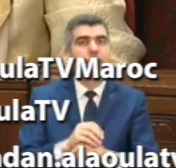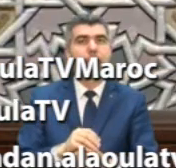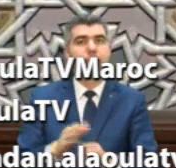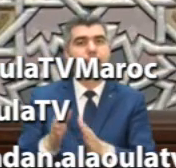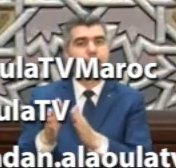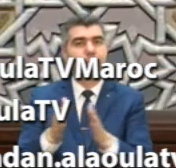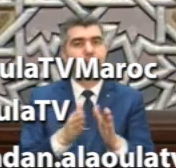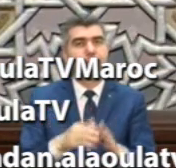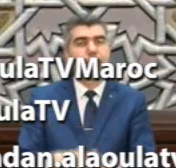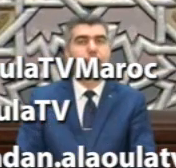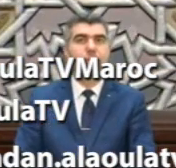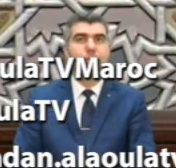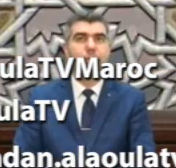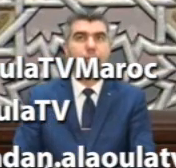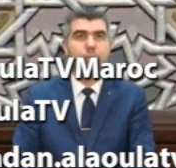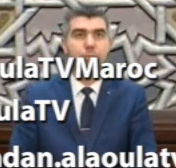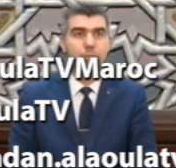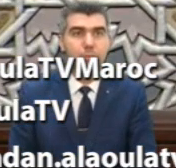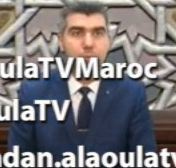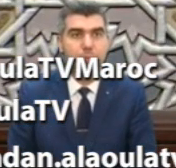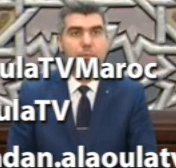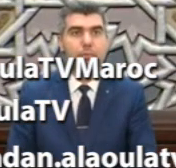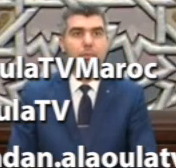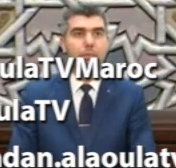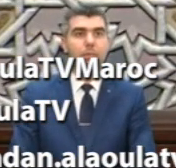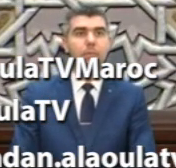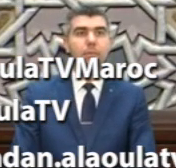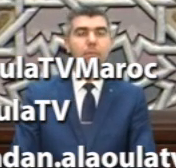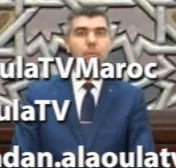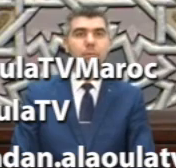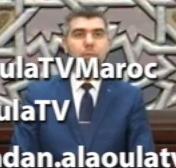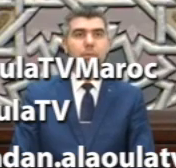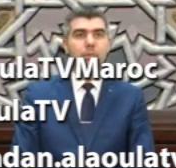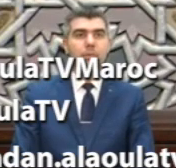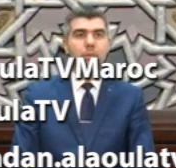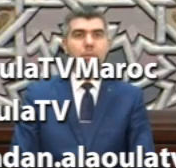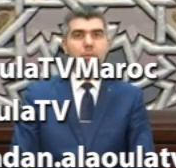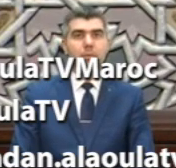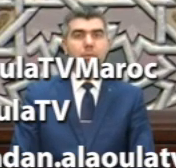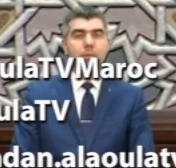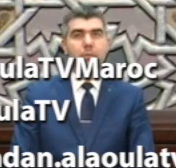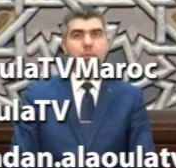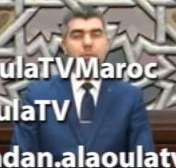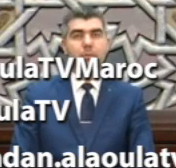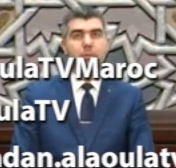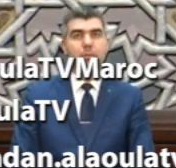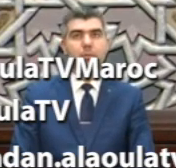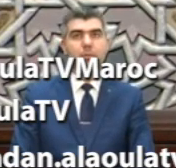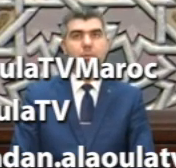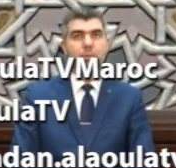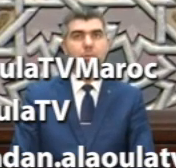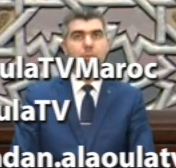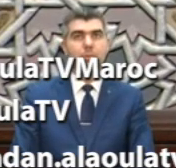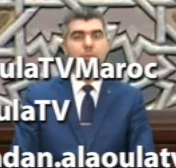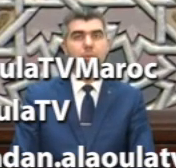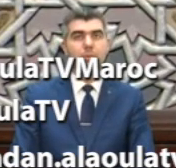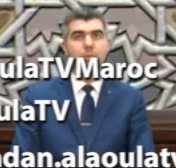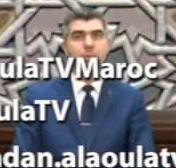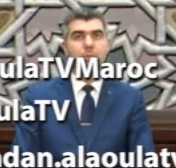شكرا. تعقيب إضافي حول الموضوع؟ تفضل السيد النائب. بلاتي شكون اللي وضع